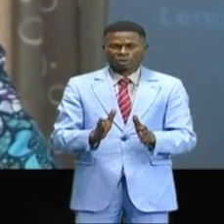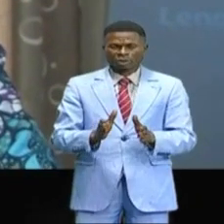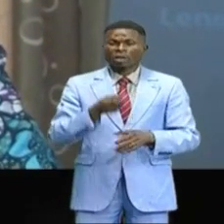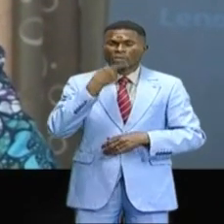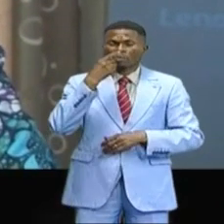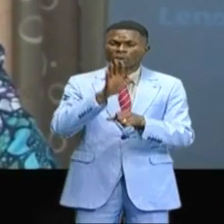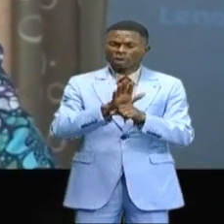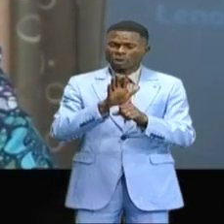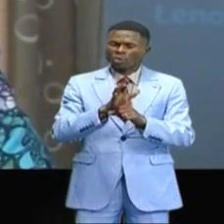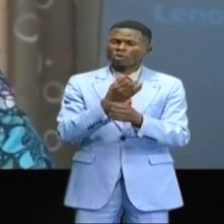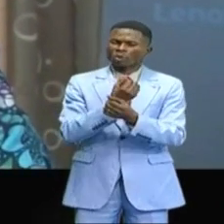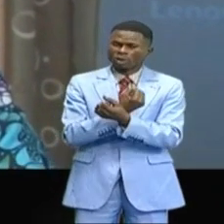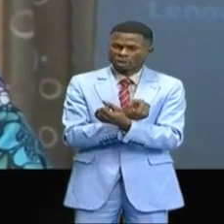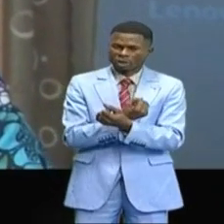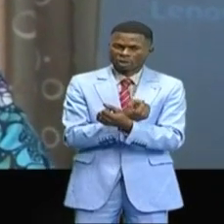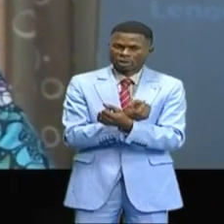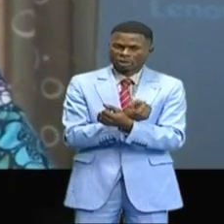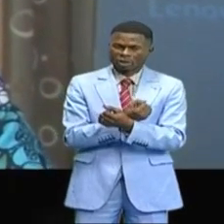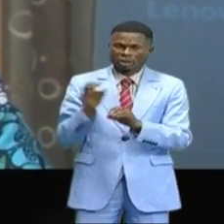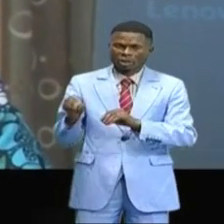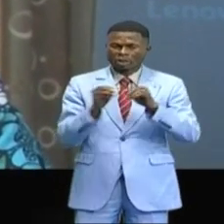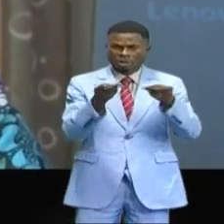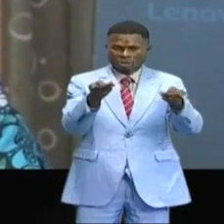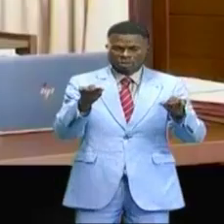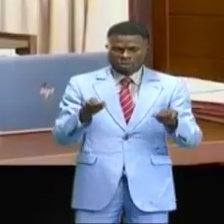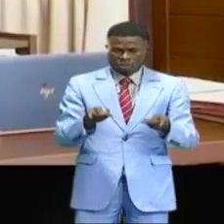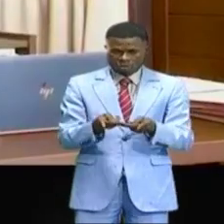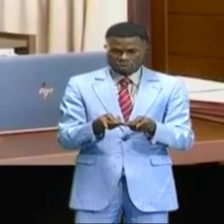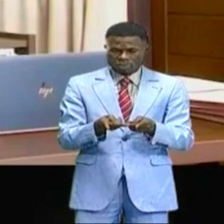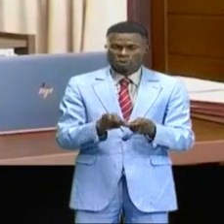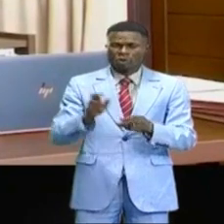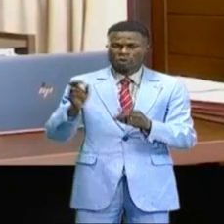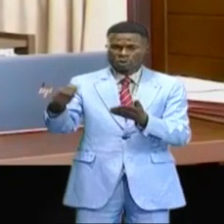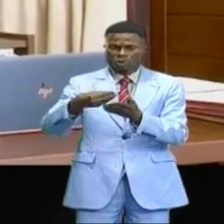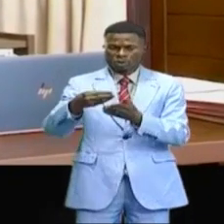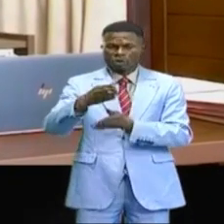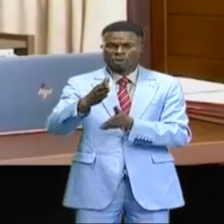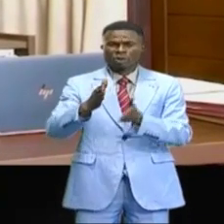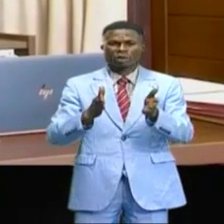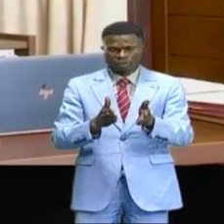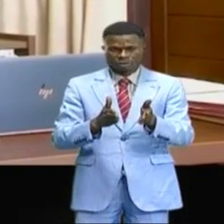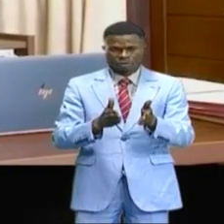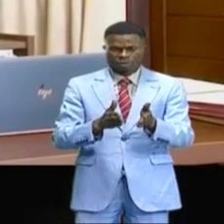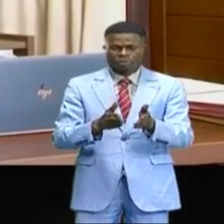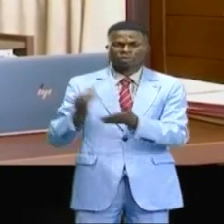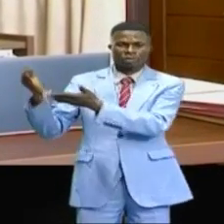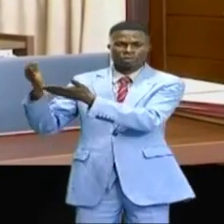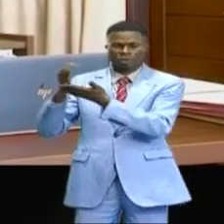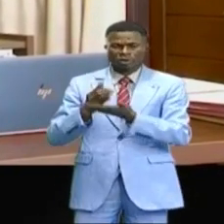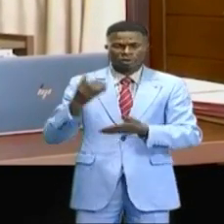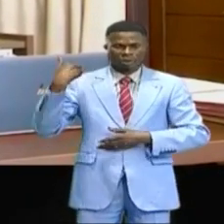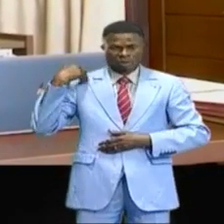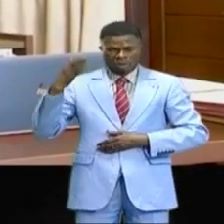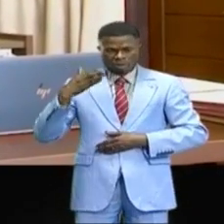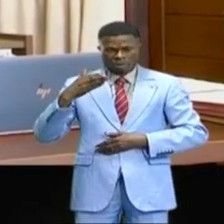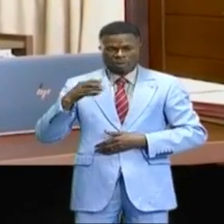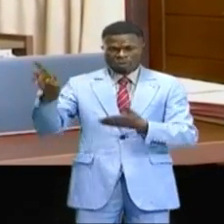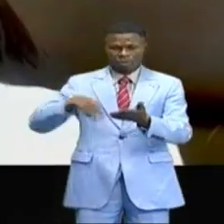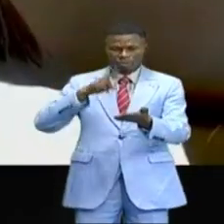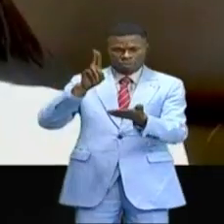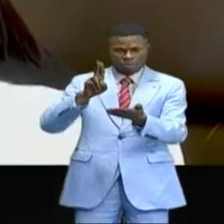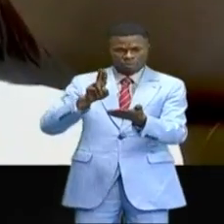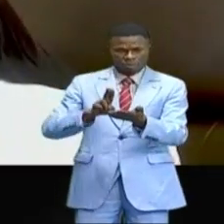consistent respectivement à la mise en place d'un cadre réglementaire de gestion des investissements publics qui passe par la